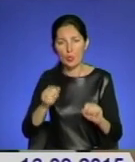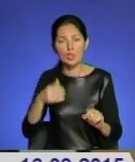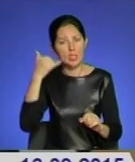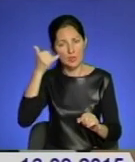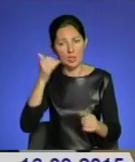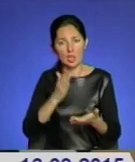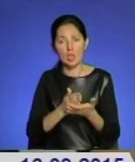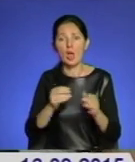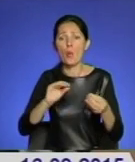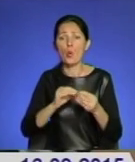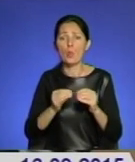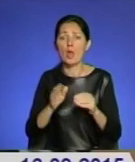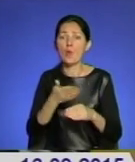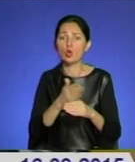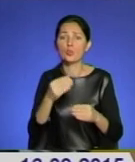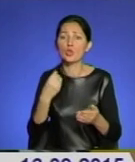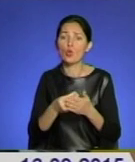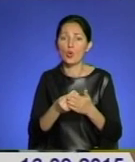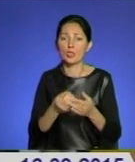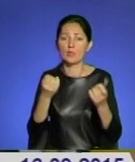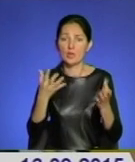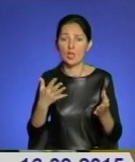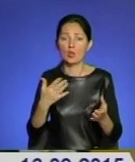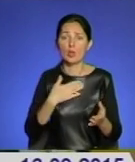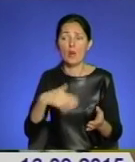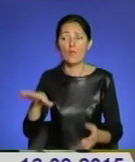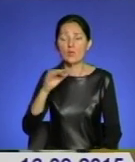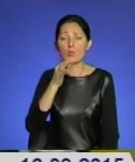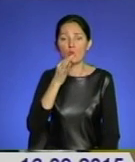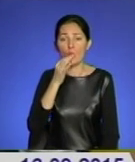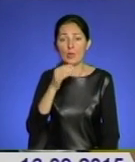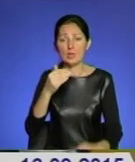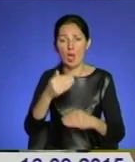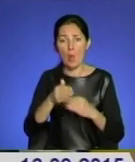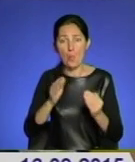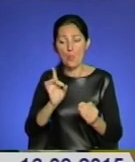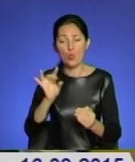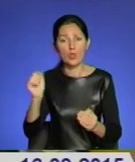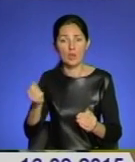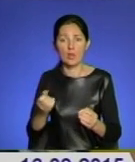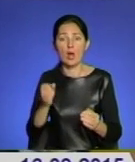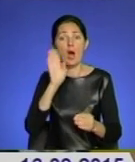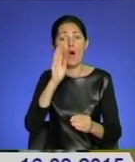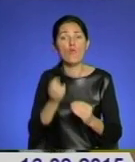проблема розподілу коштів. Звичайно, нам всім подобається бруківка і ті фонтани, але коли